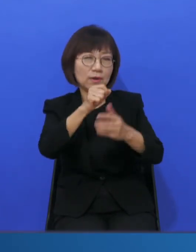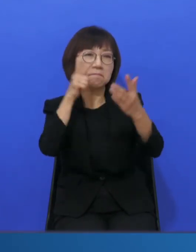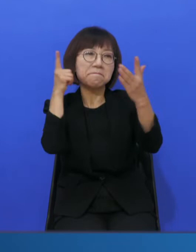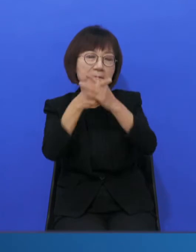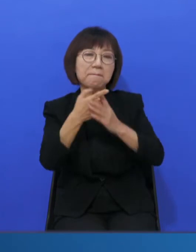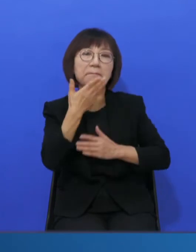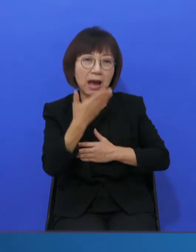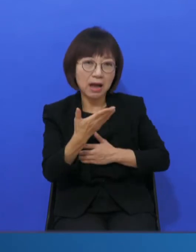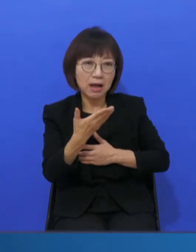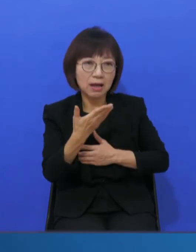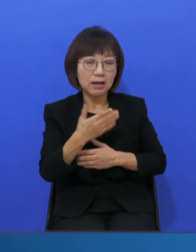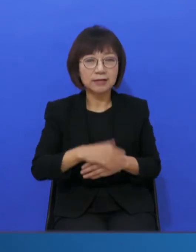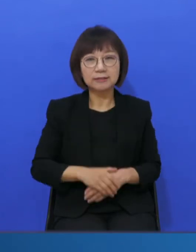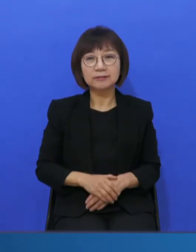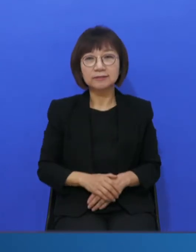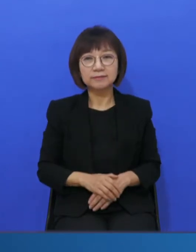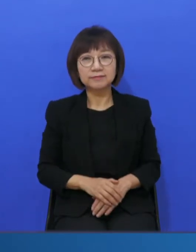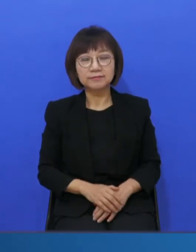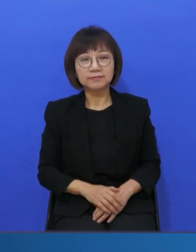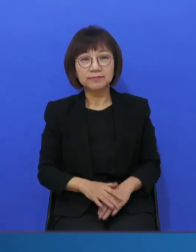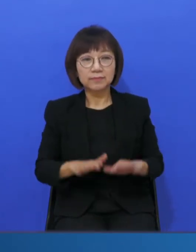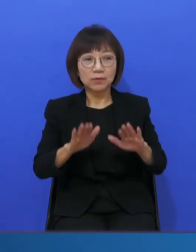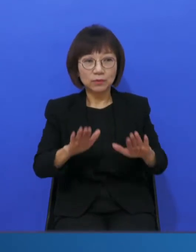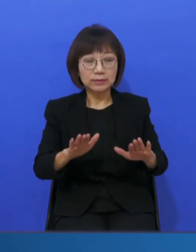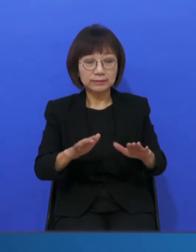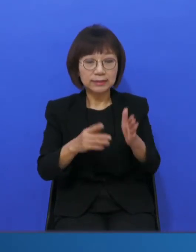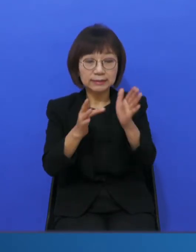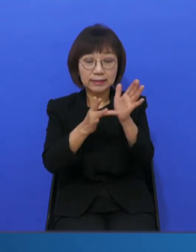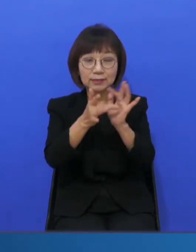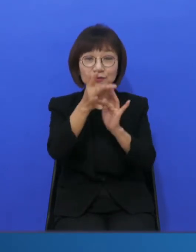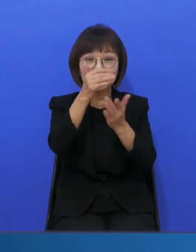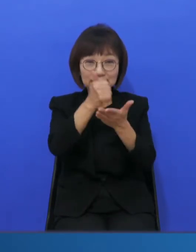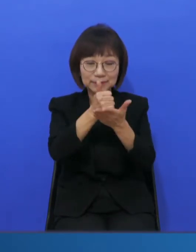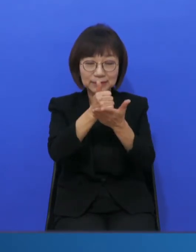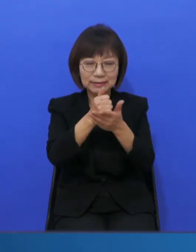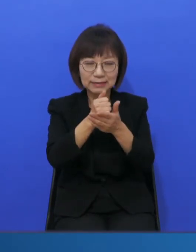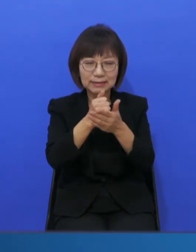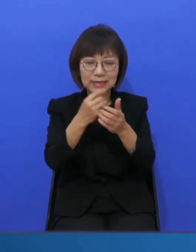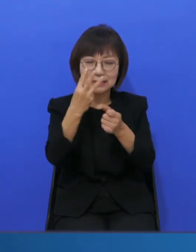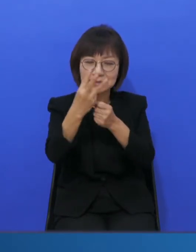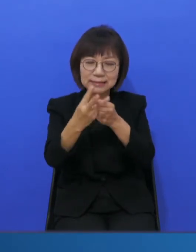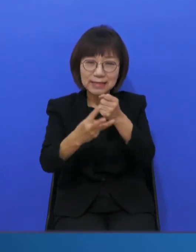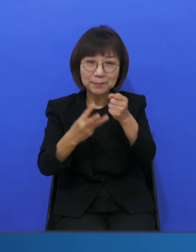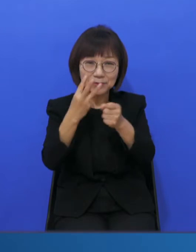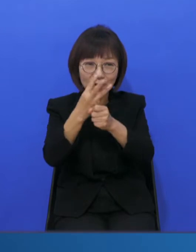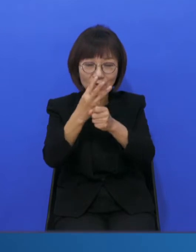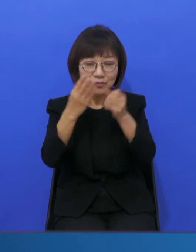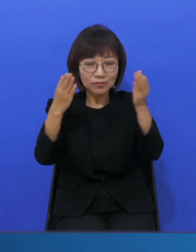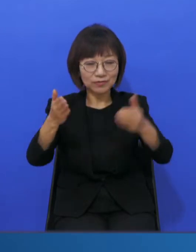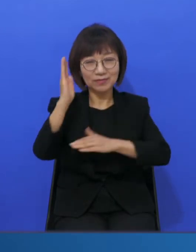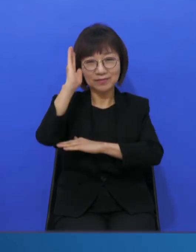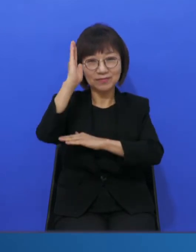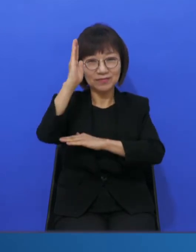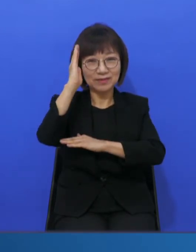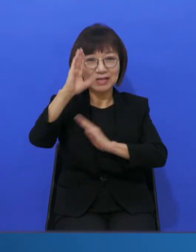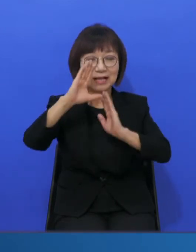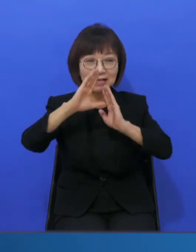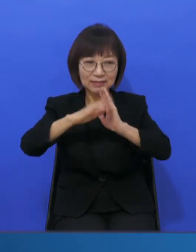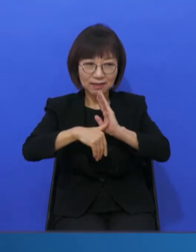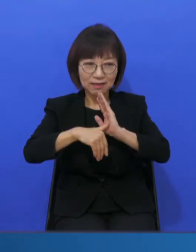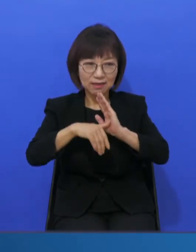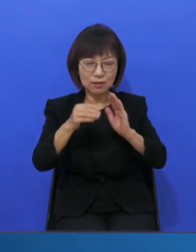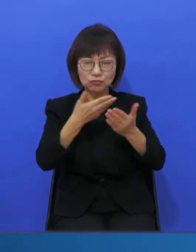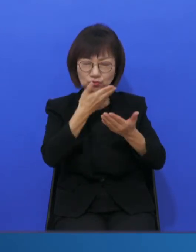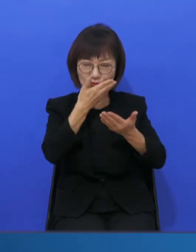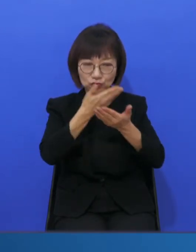fruits. 예수님께서 짧은 3년 동안의 메시지하는 중에 아주 중요한 메시지들을 지금 하고